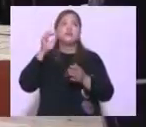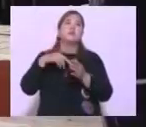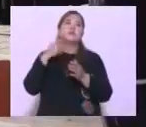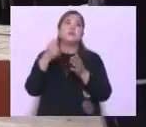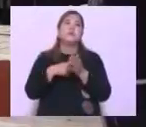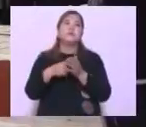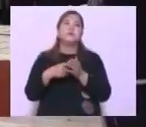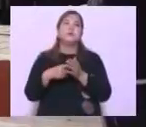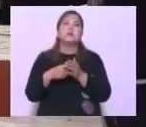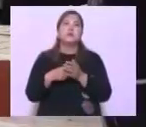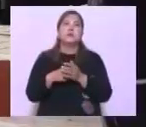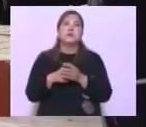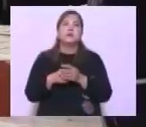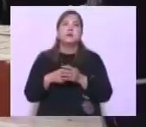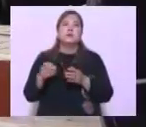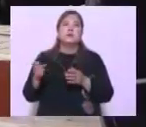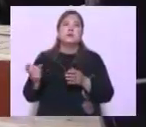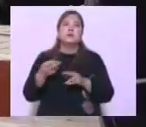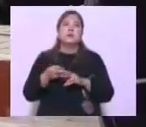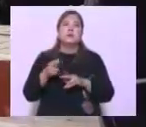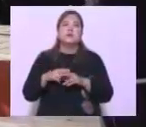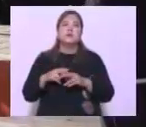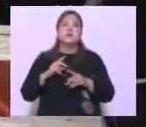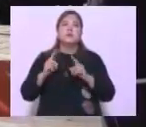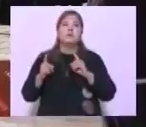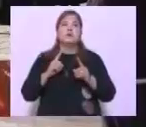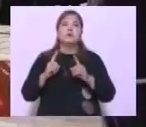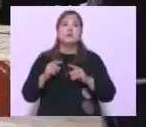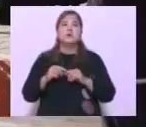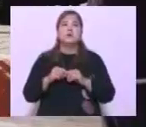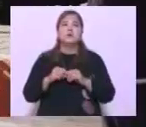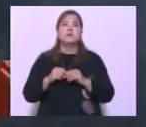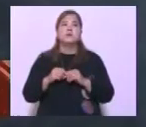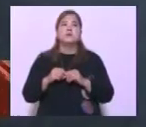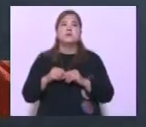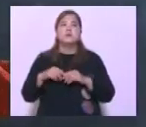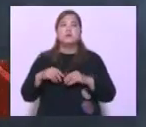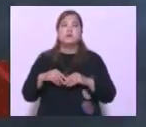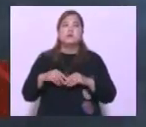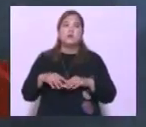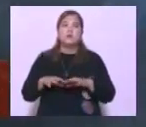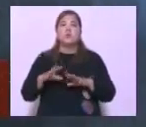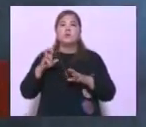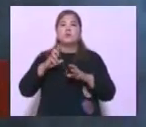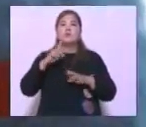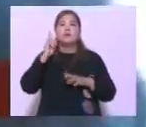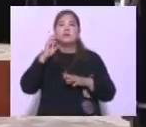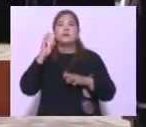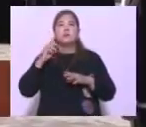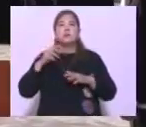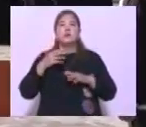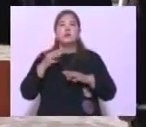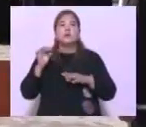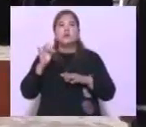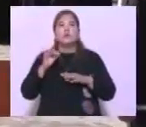желают служить. Такое мероприятие на областном уровне у нас проводится впервые. Курс молодого бойца они пройдут, да. И